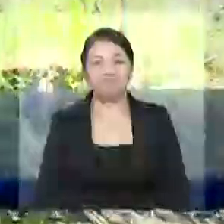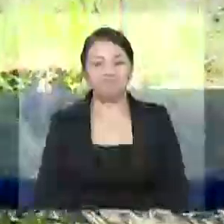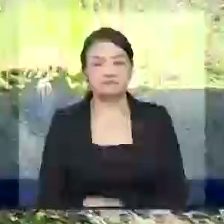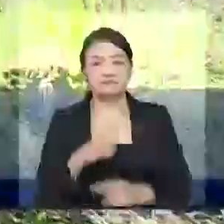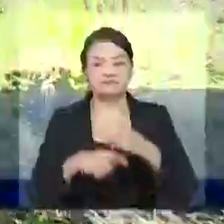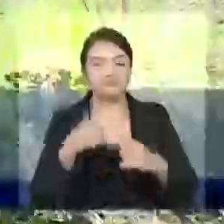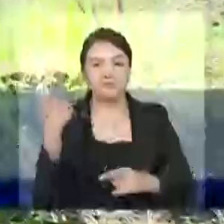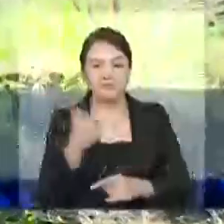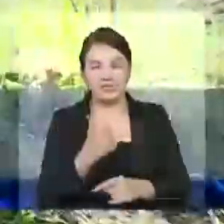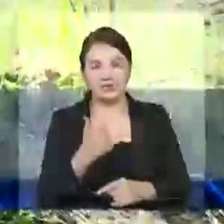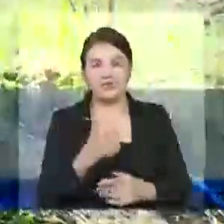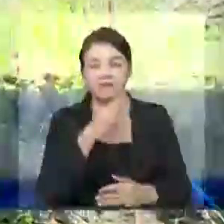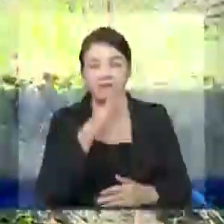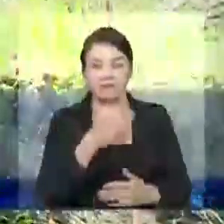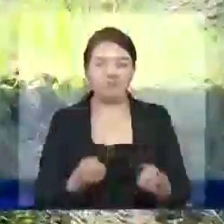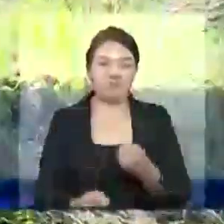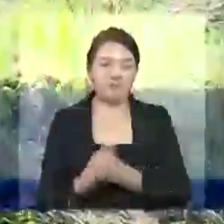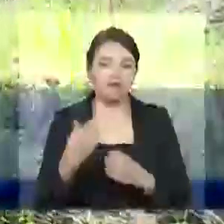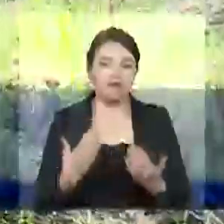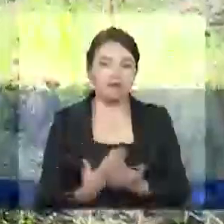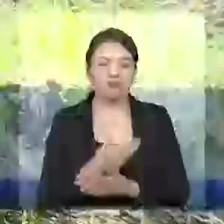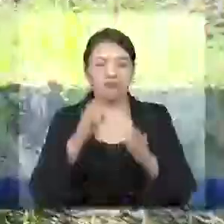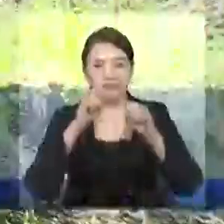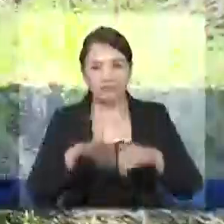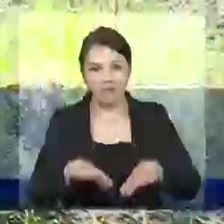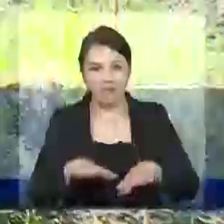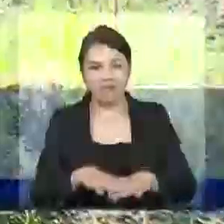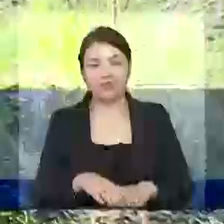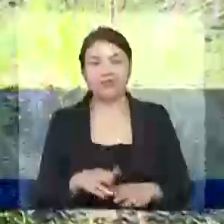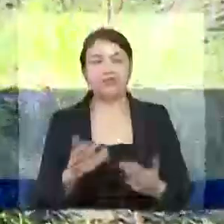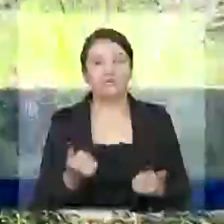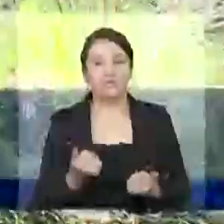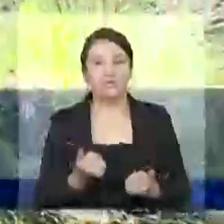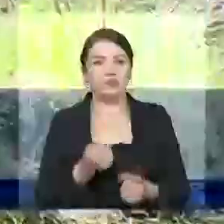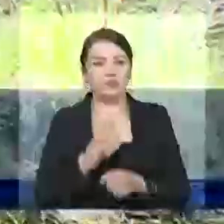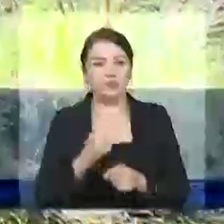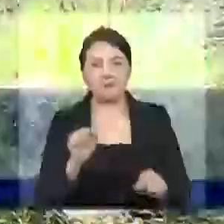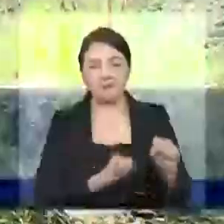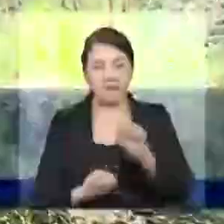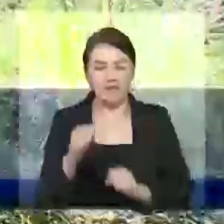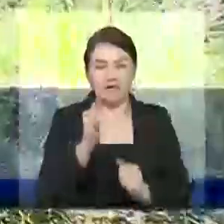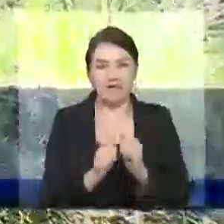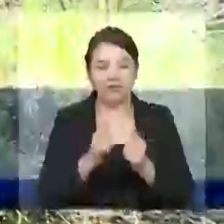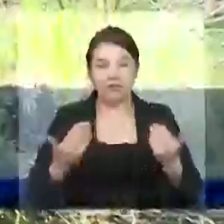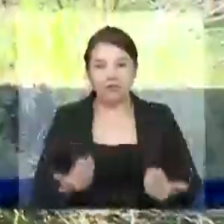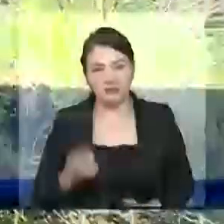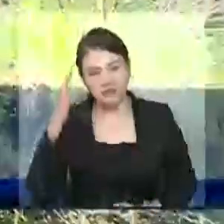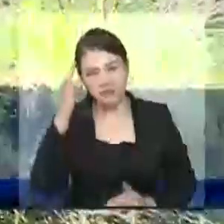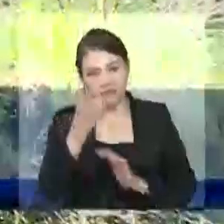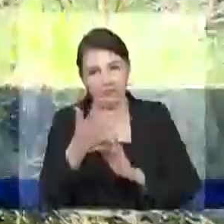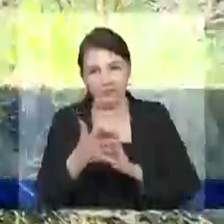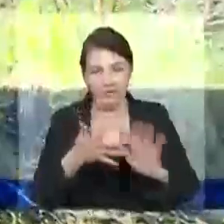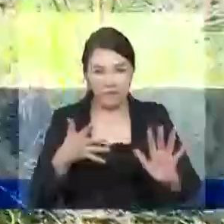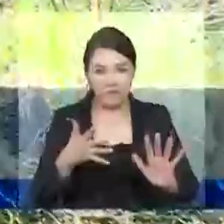Через неделю, через определенное время появляется новый мусор. Соответственно, мы будем это делать до тех пор, пока каждый житель не осознает, что